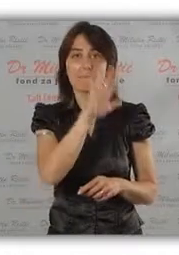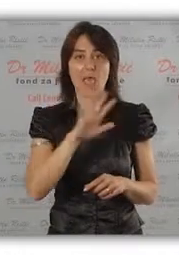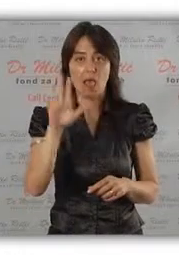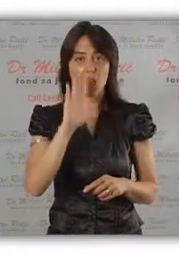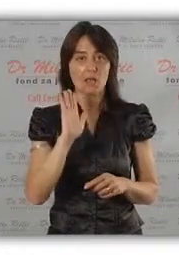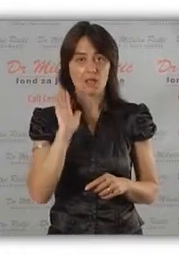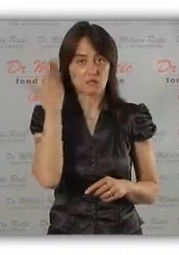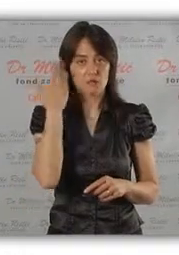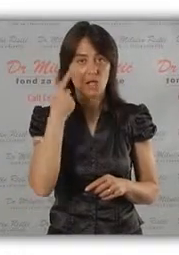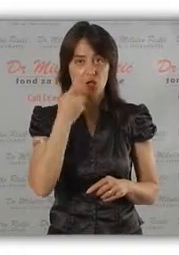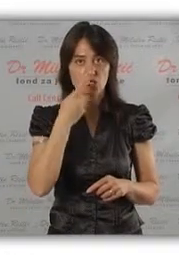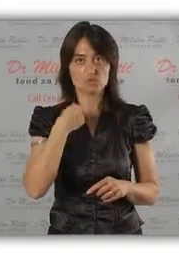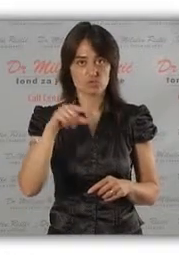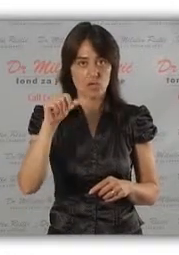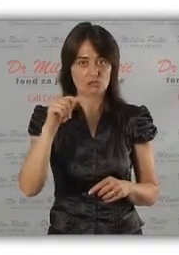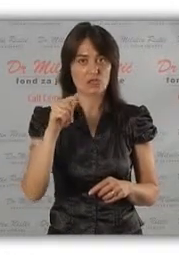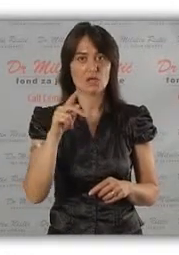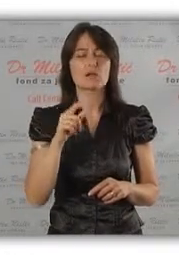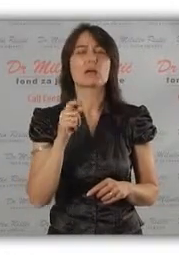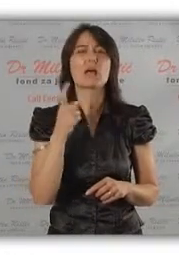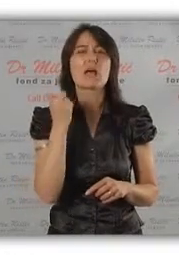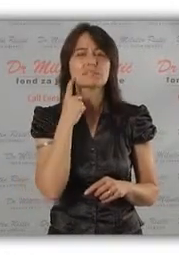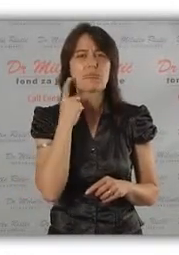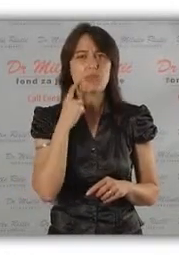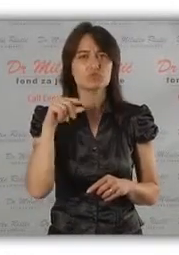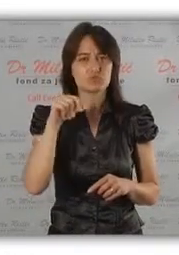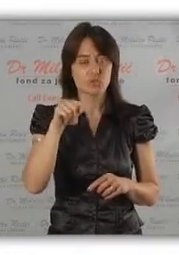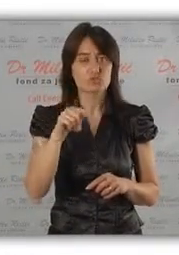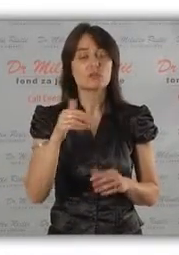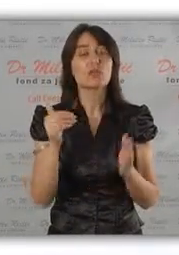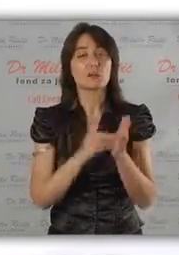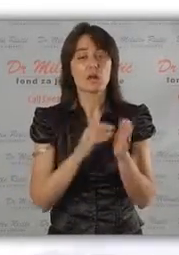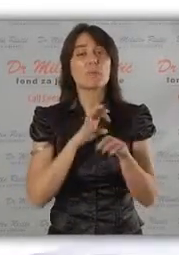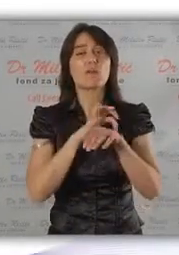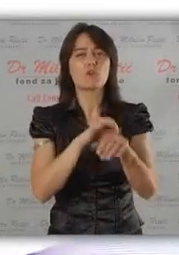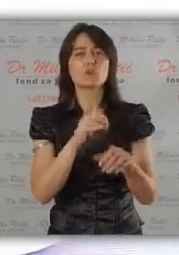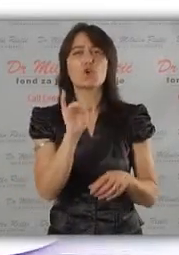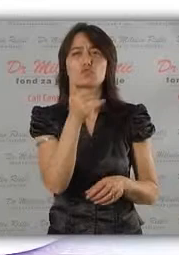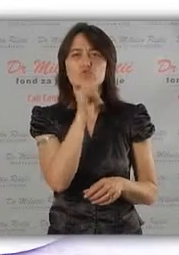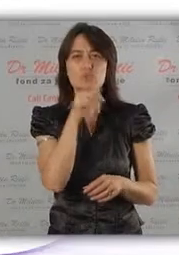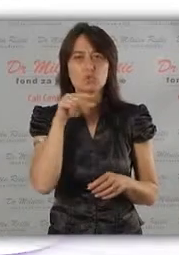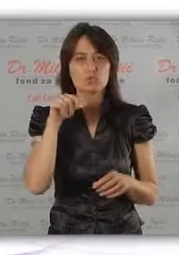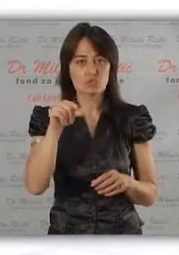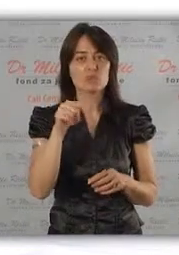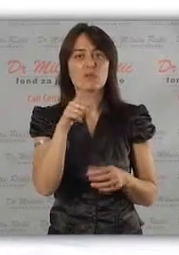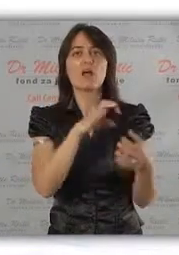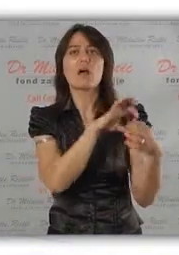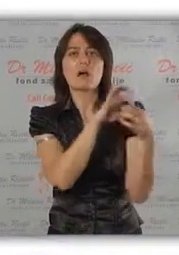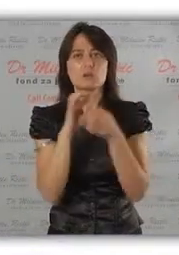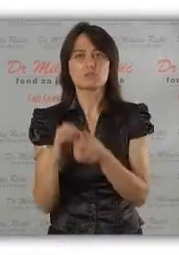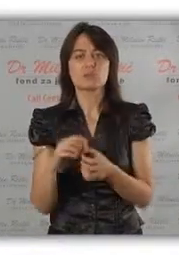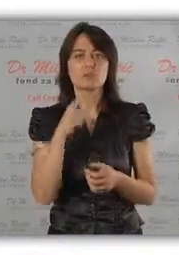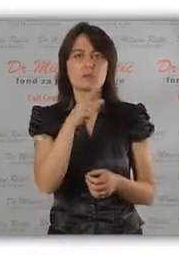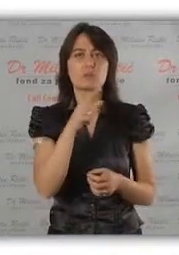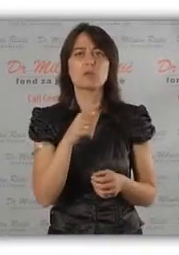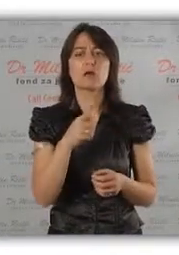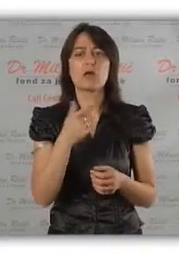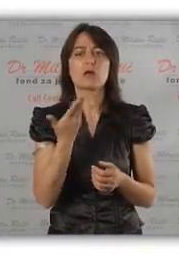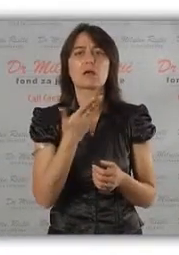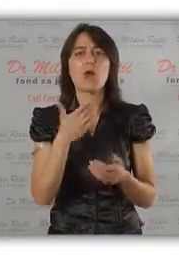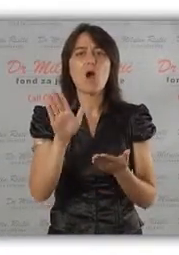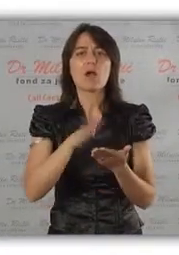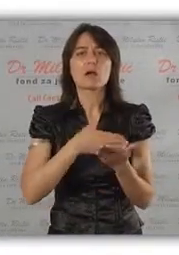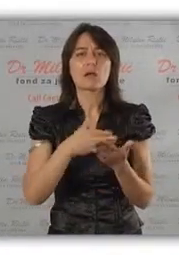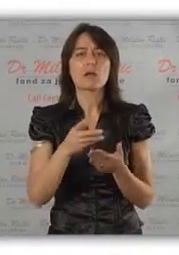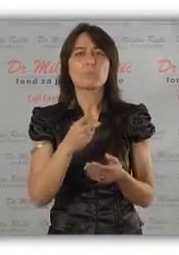šećera, znači dozvoljeni su beli kristalni šećer, smeđi šećer i treba voditi računa da li je pravi žuti šećer, jer se